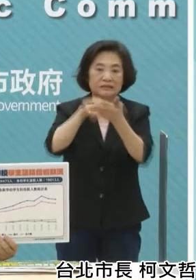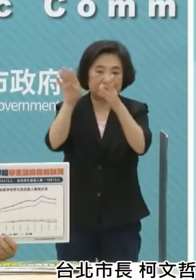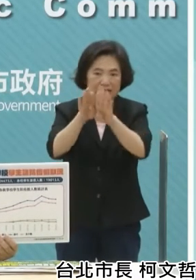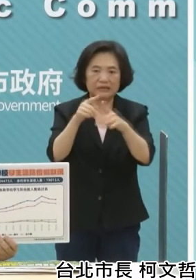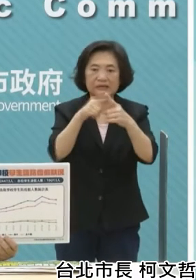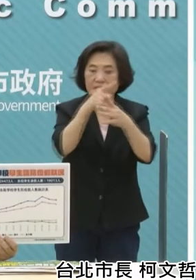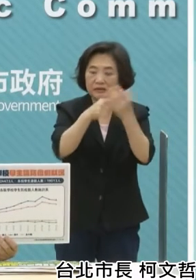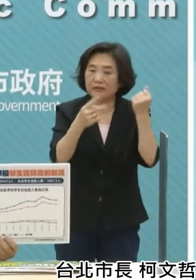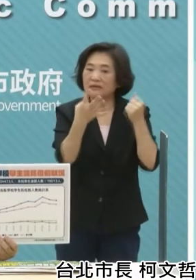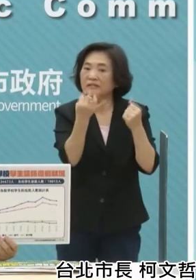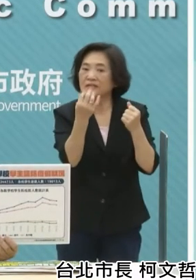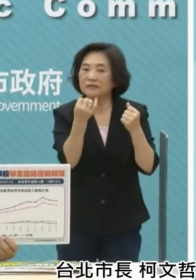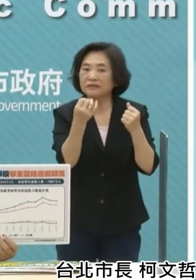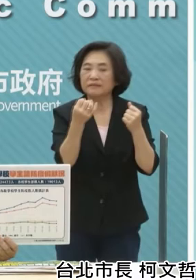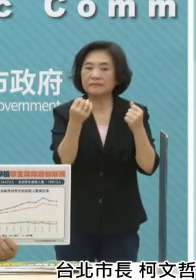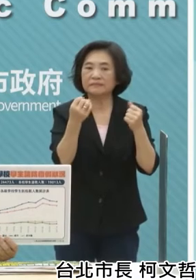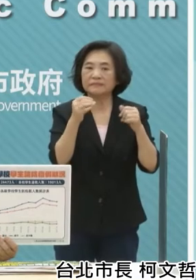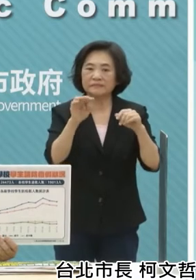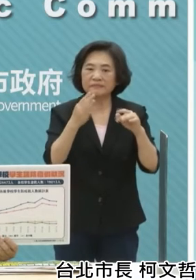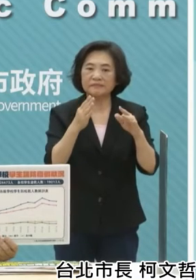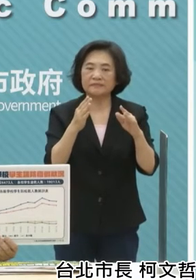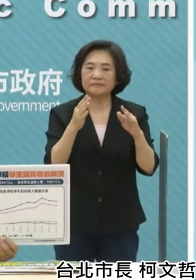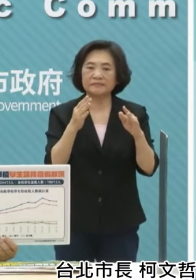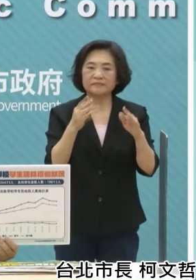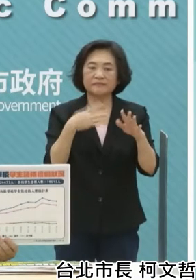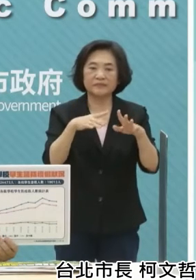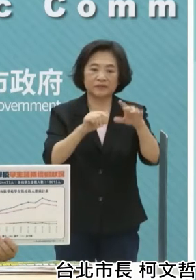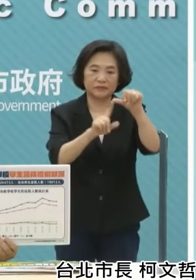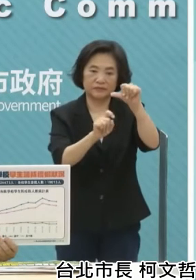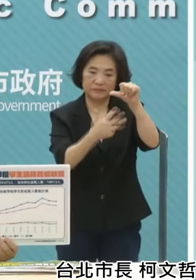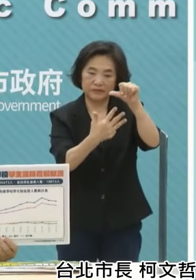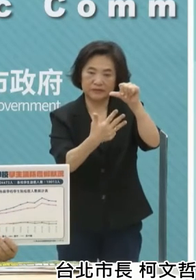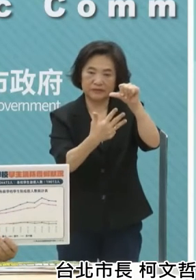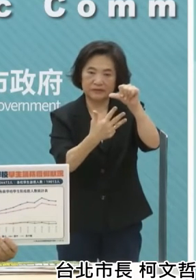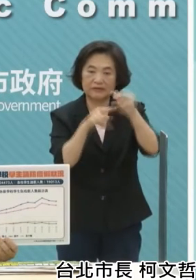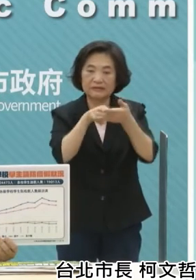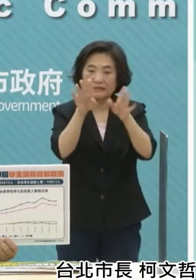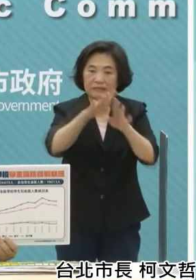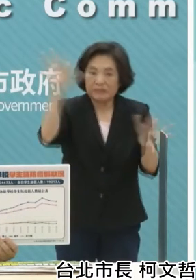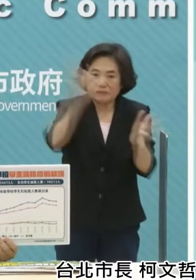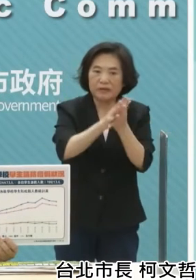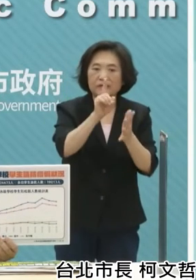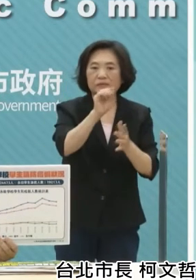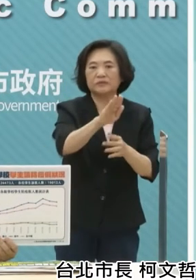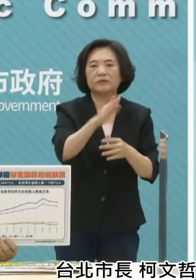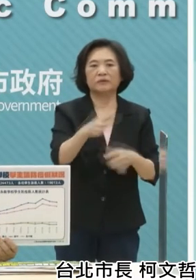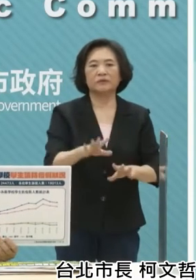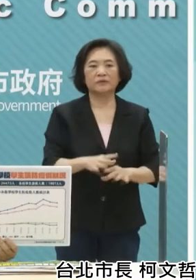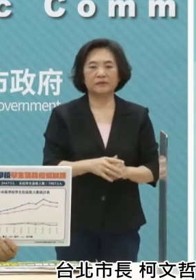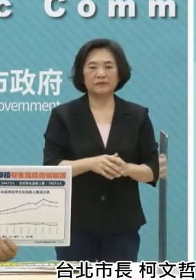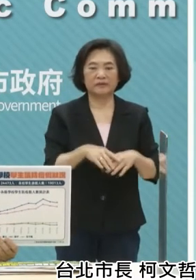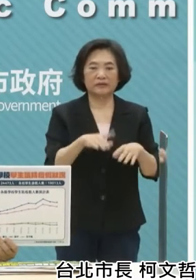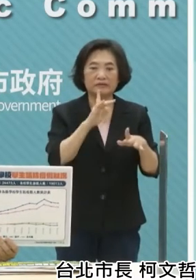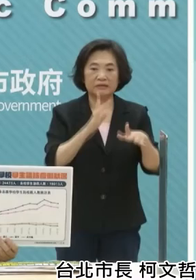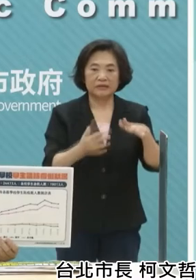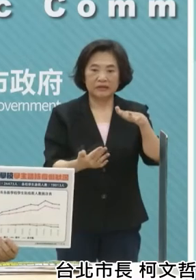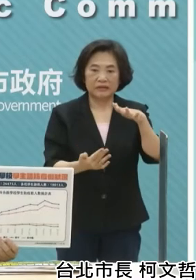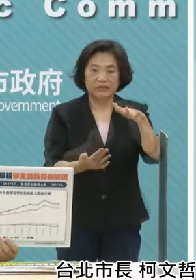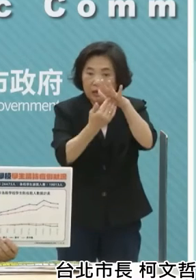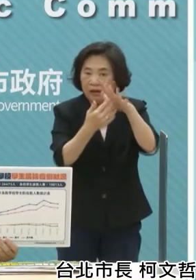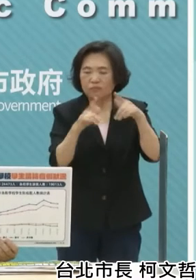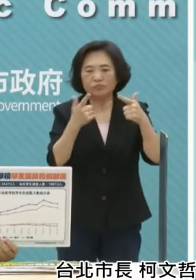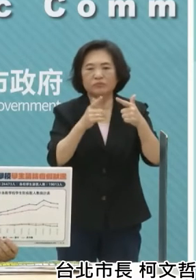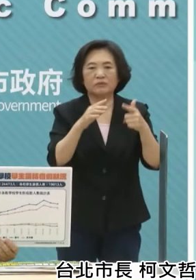学生到底一天是多少，答案是这样的，5月18号你知道，全部加起来是19000人，它是最高的吗？不